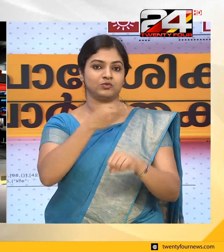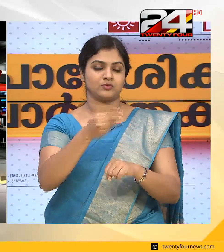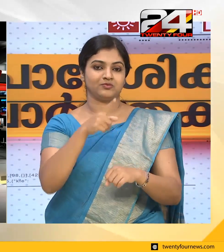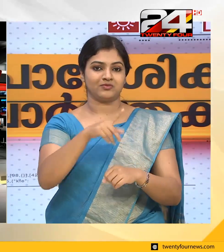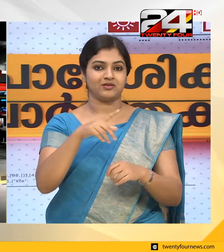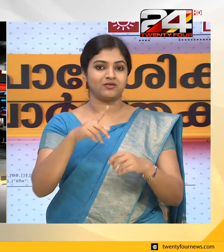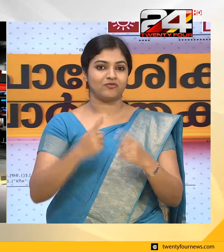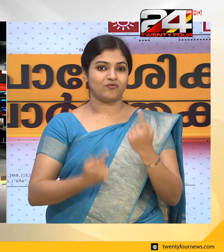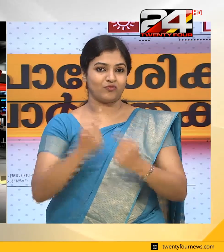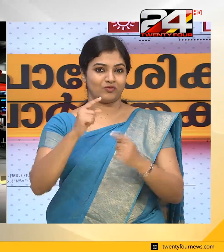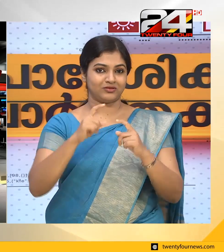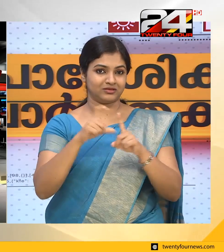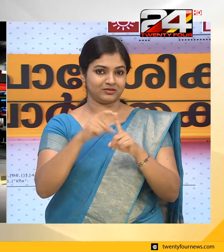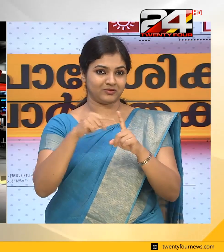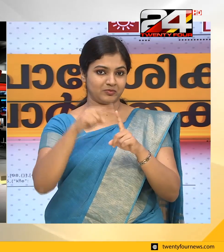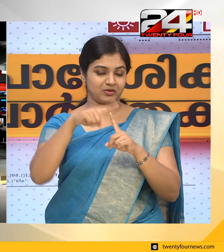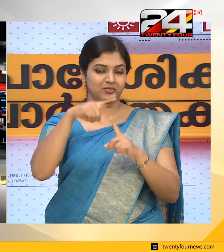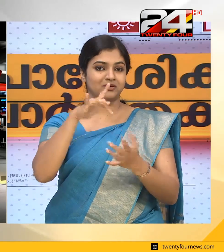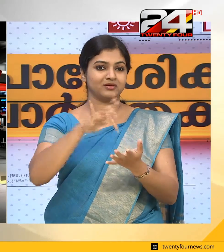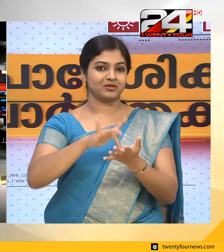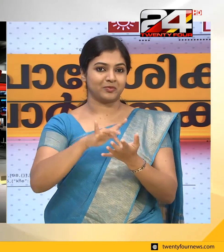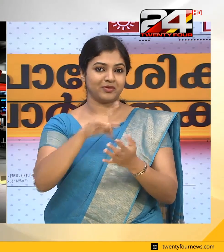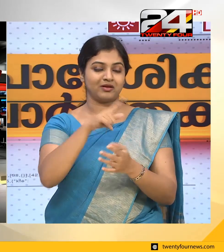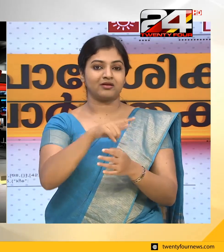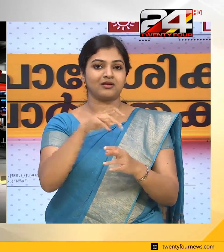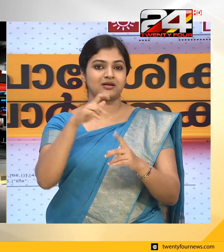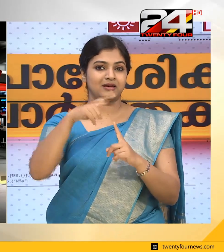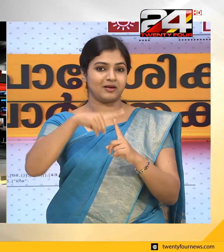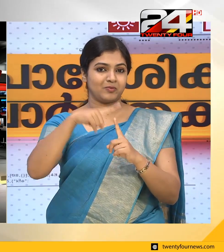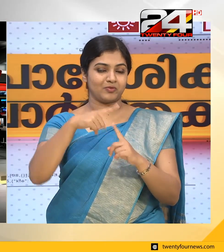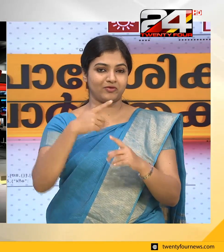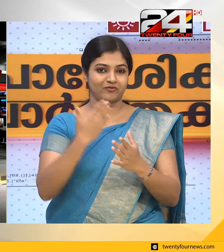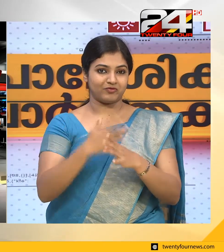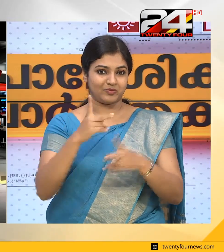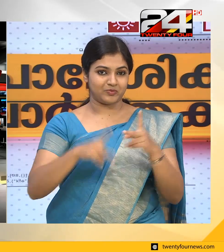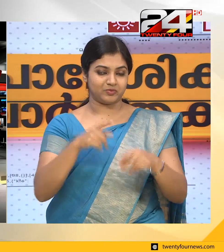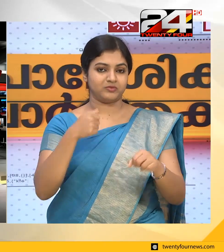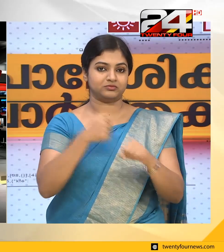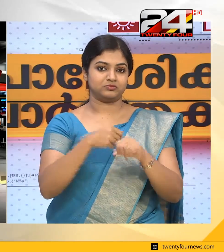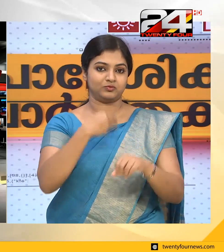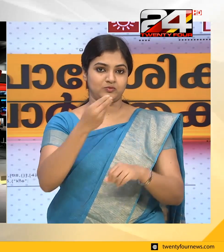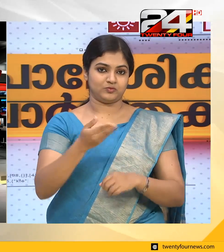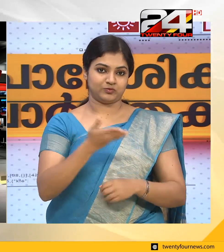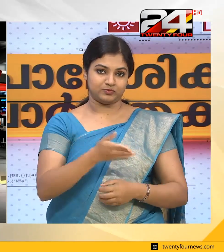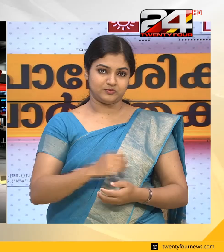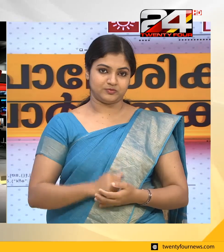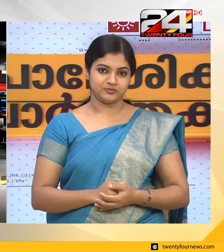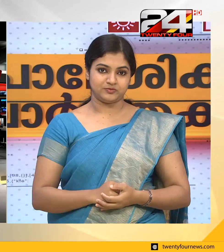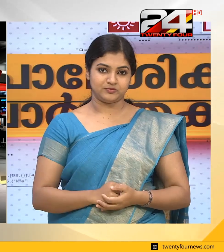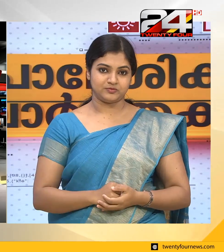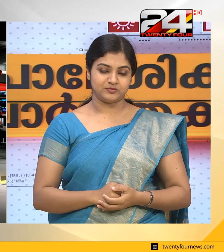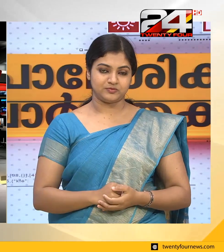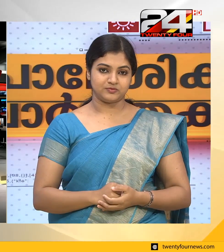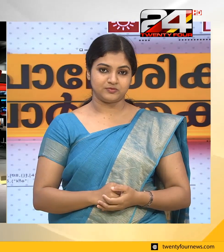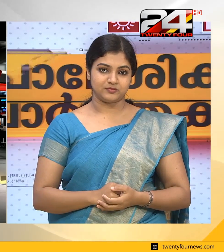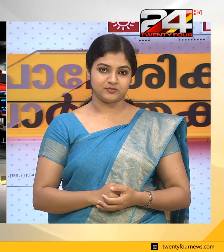താൽക്കാലിക ജീവനക്കാരുൾപ്പെടെയുള്ളവരാണ് മർദ്ദിച്ചത്. ബീറ്റ് ഫോറസ്റ്റ് ഓഫീസർ സുജിത്തിനാണ് മർദ്ദനമേറ്റത്.